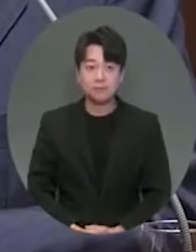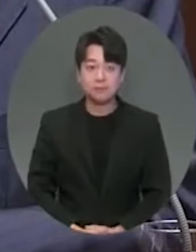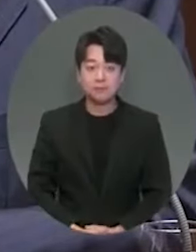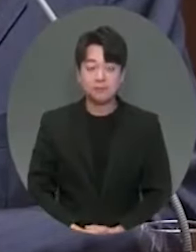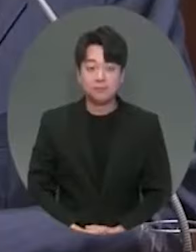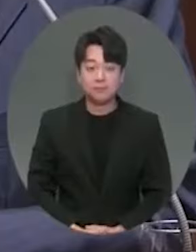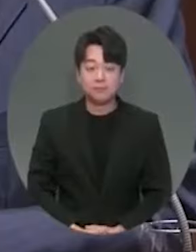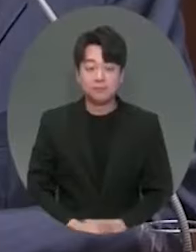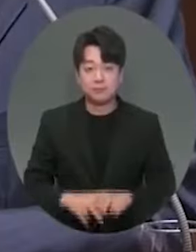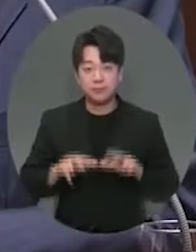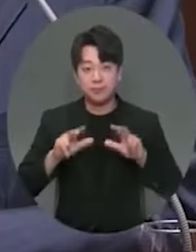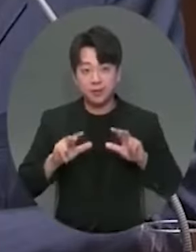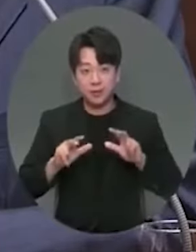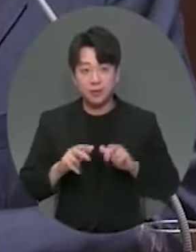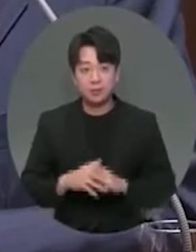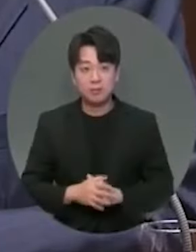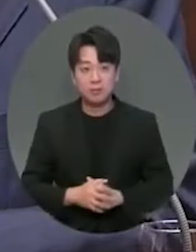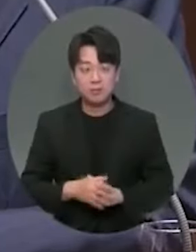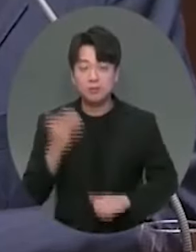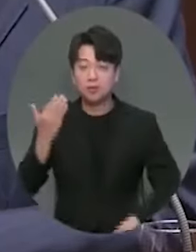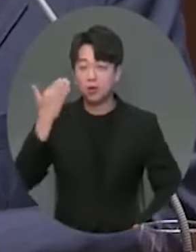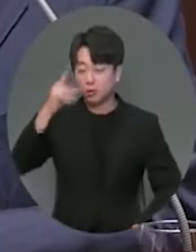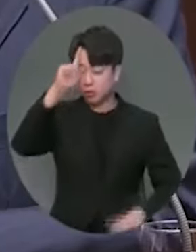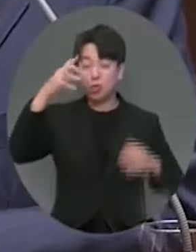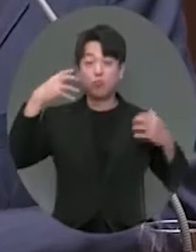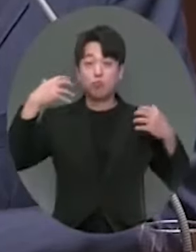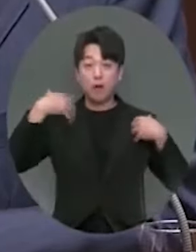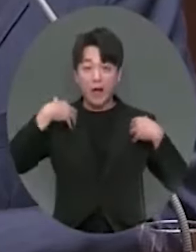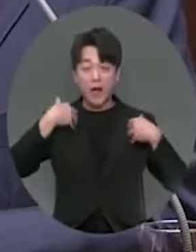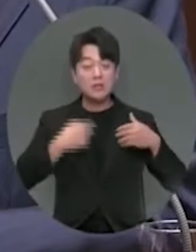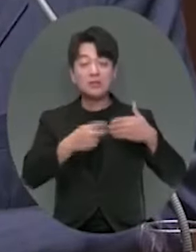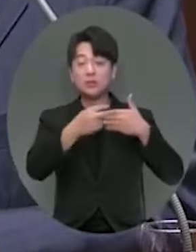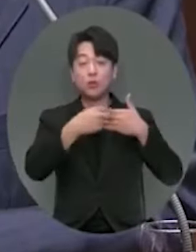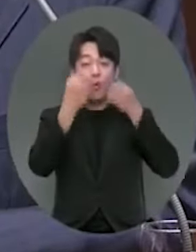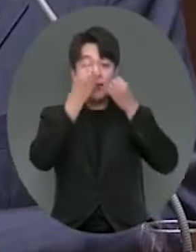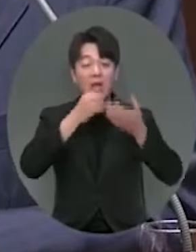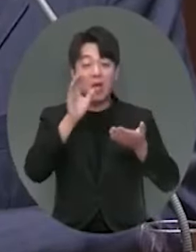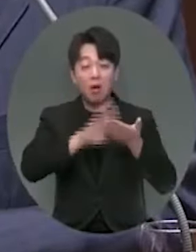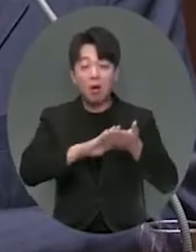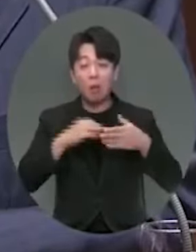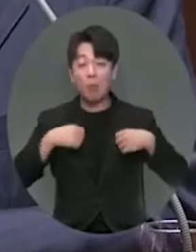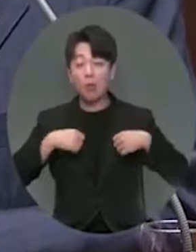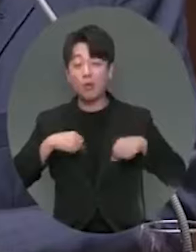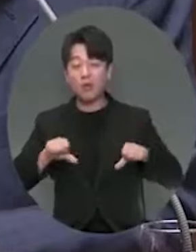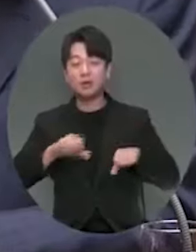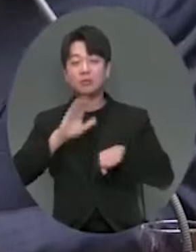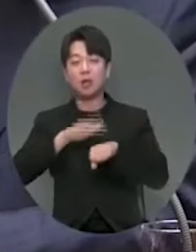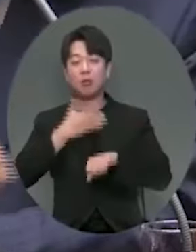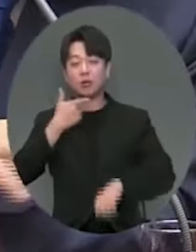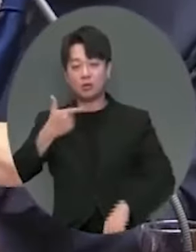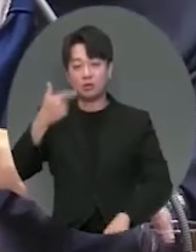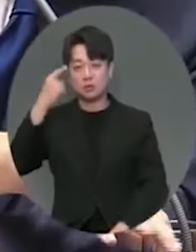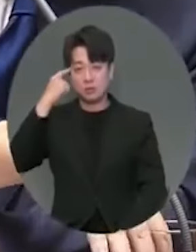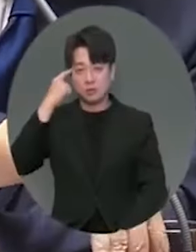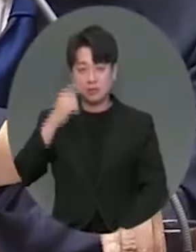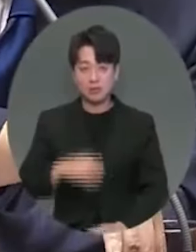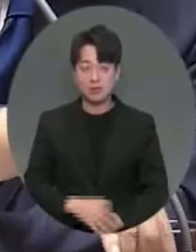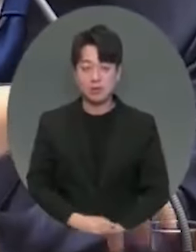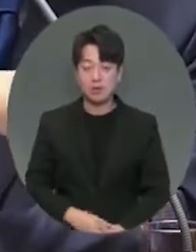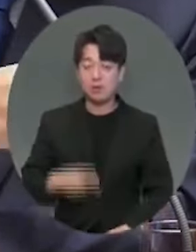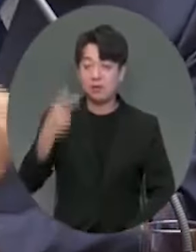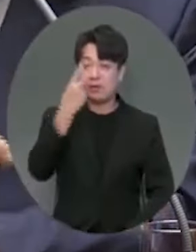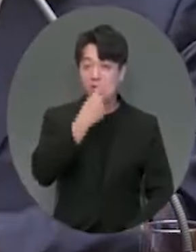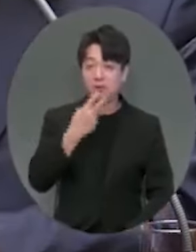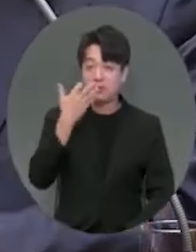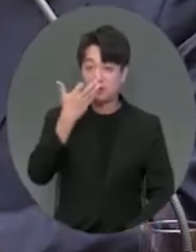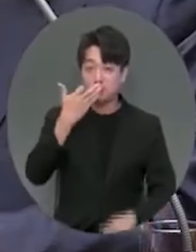그 어려운 결정을 안 하셨던 정부들에게도 책임이 있다 이렇게 생각합니다. 하나만 말씀드리면 2019년 2월